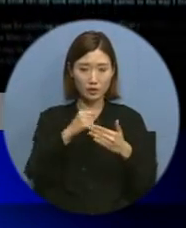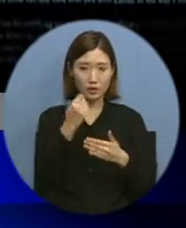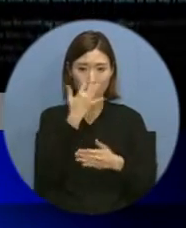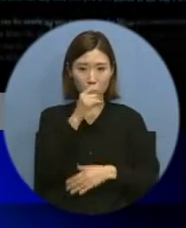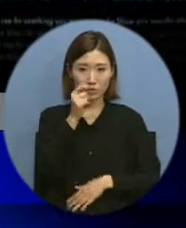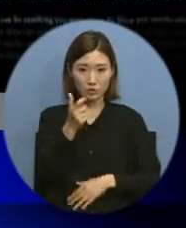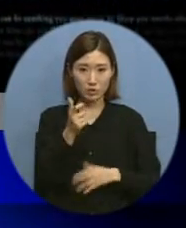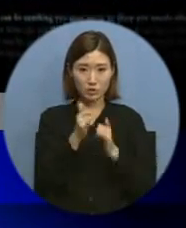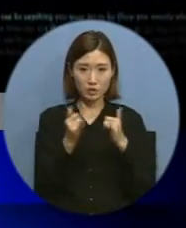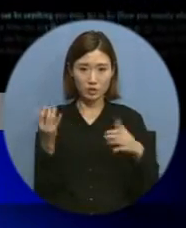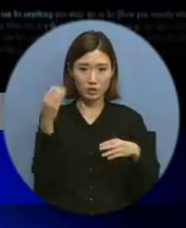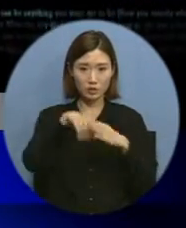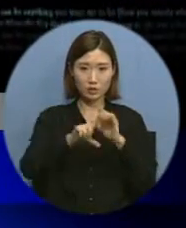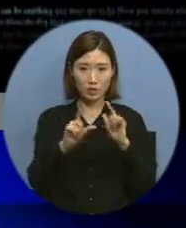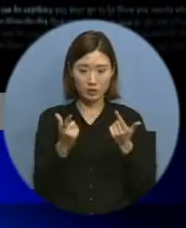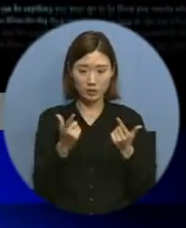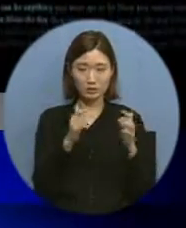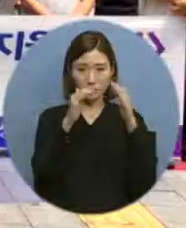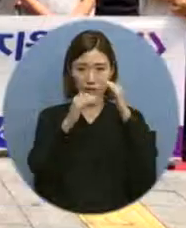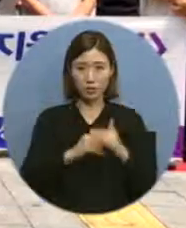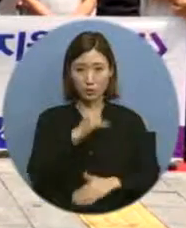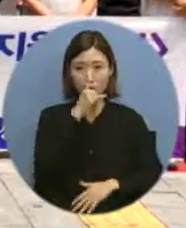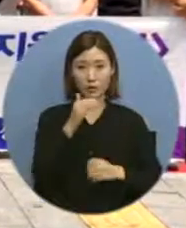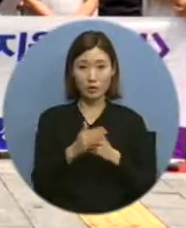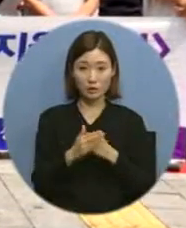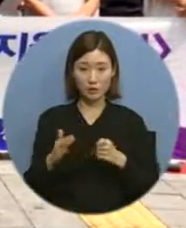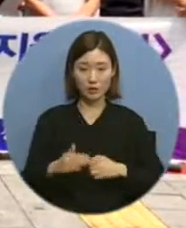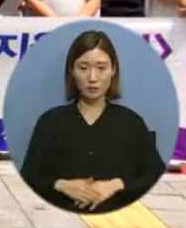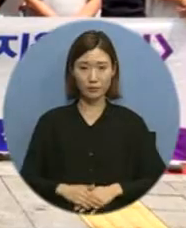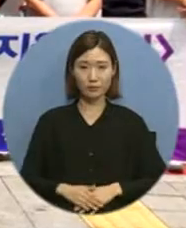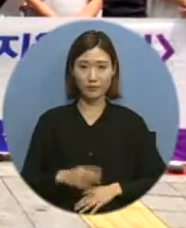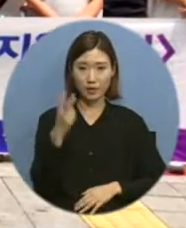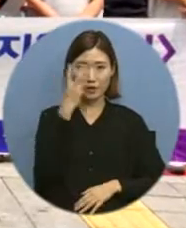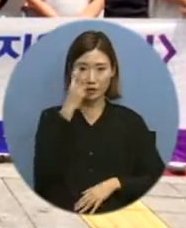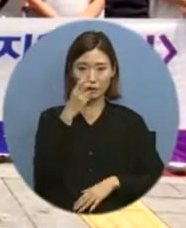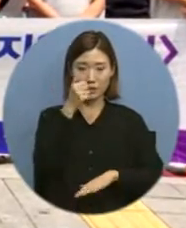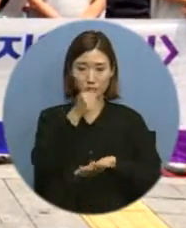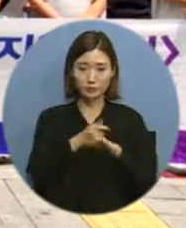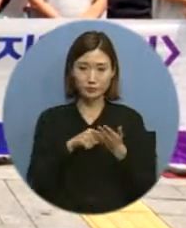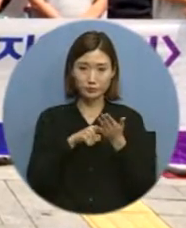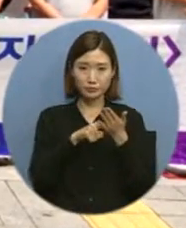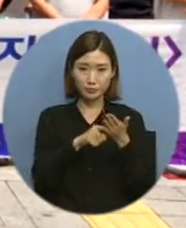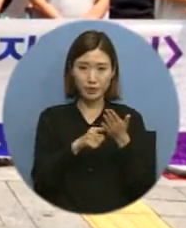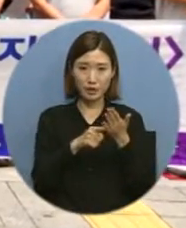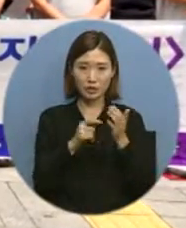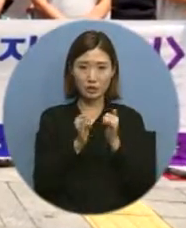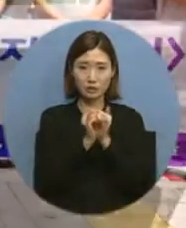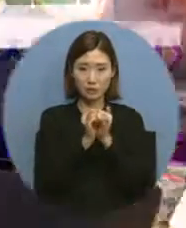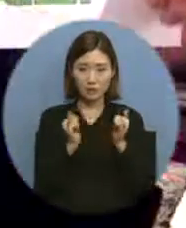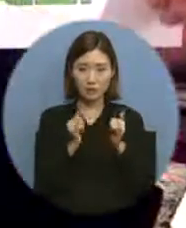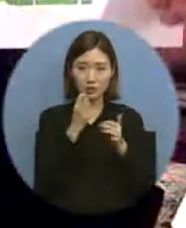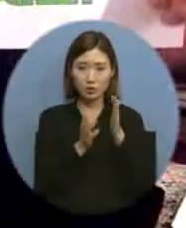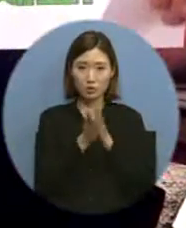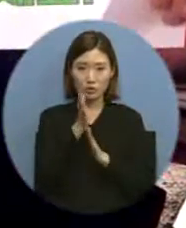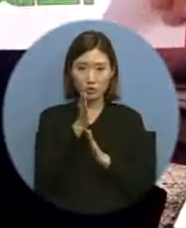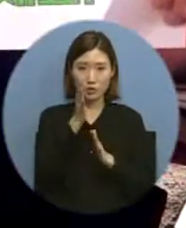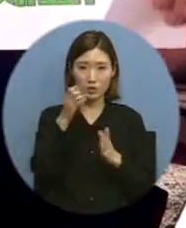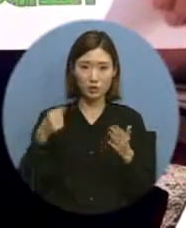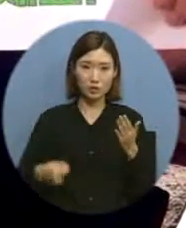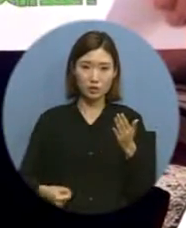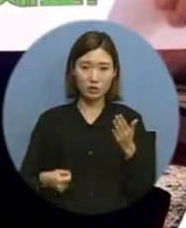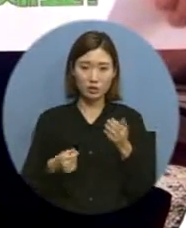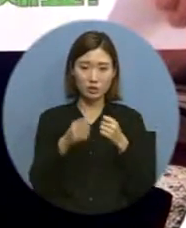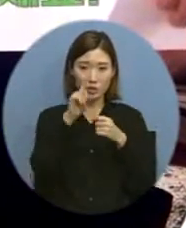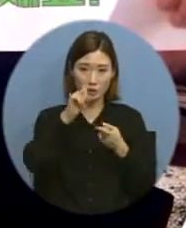성소수자는 안 들어가는 거냐 뭐 이런 것도 있고요. 네. 감사를 청구한 주민들은 서울시의 이번 결정에 대해 면밀히 분석한